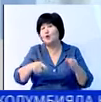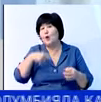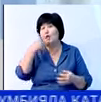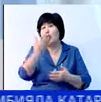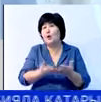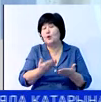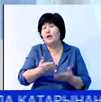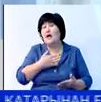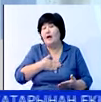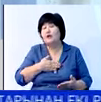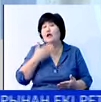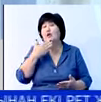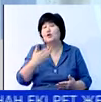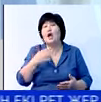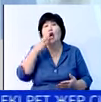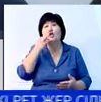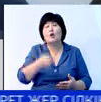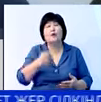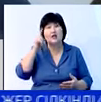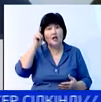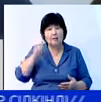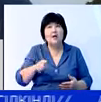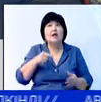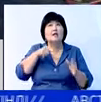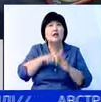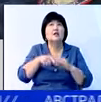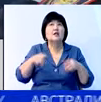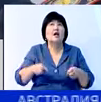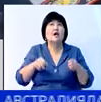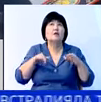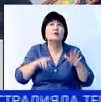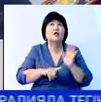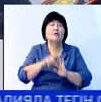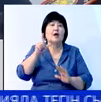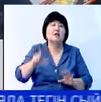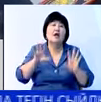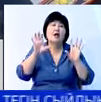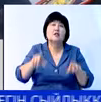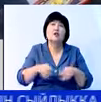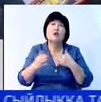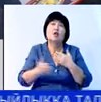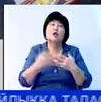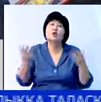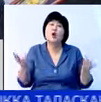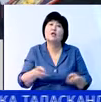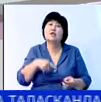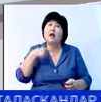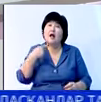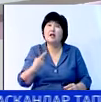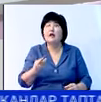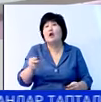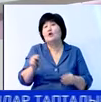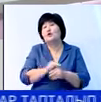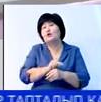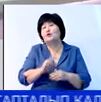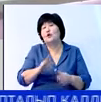ұсынысты қанағаттандыруды сұрады. Жауапкершілігін біле тұра жалтарып, өзге де қылмыстық іске барған тұлғаны заң жүзінде жазалау қажеттігін алға тартса, түзелу